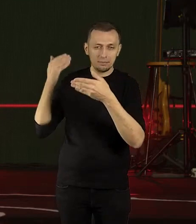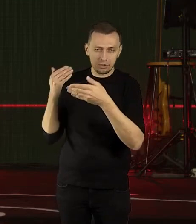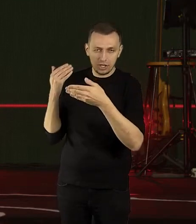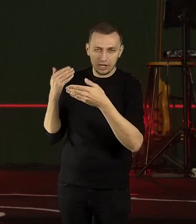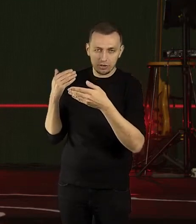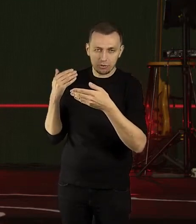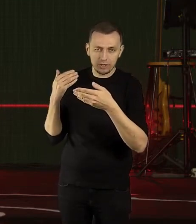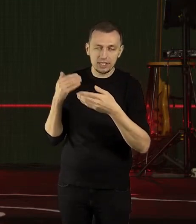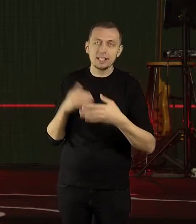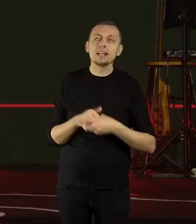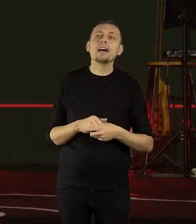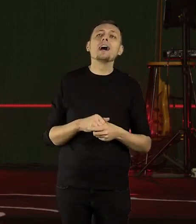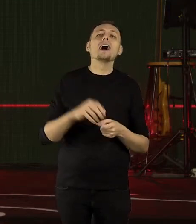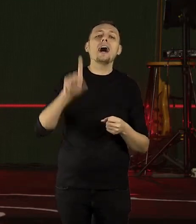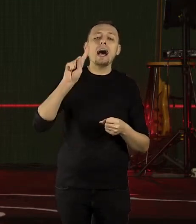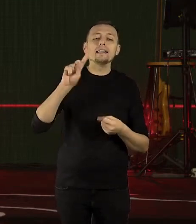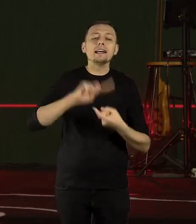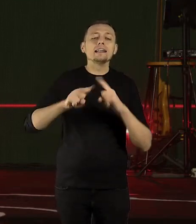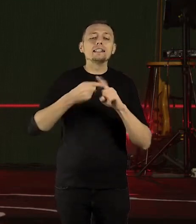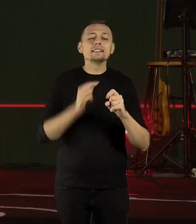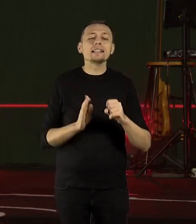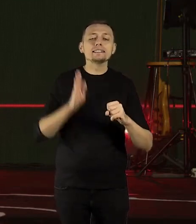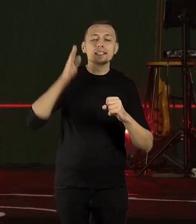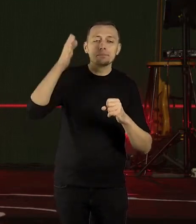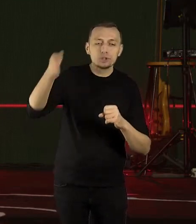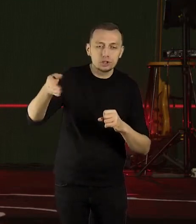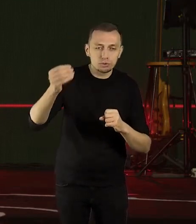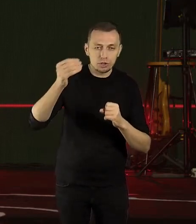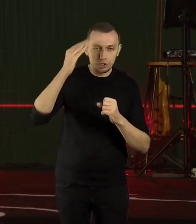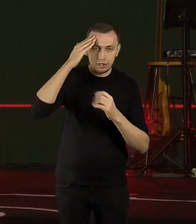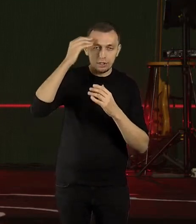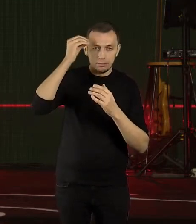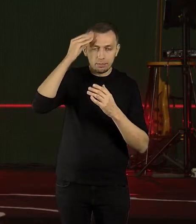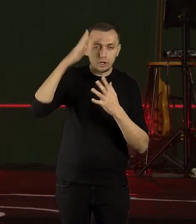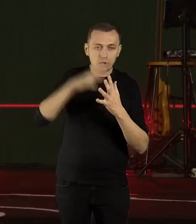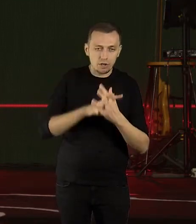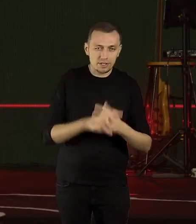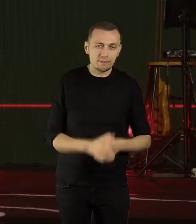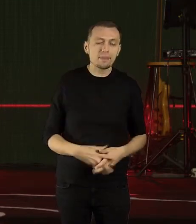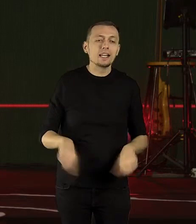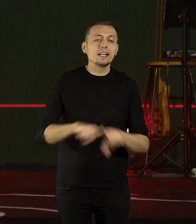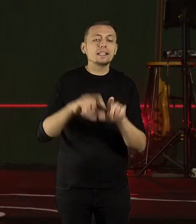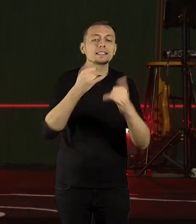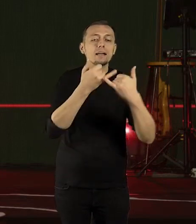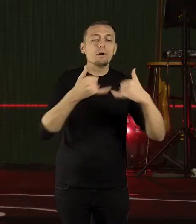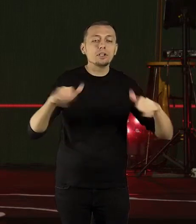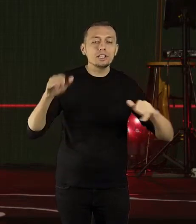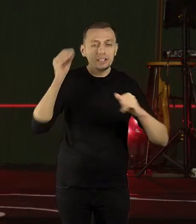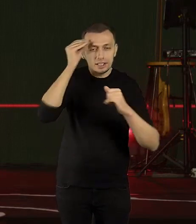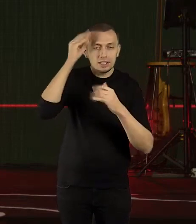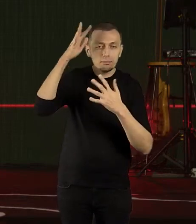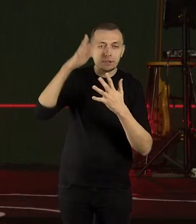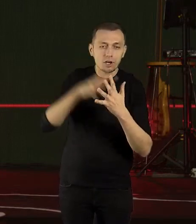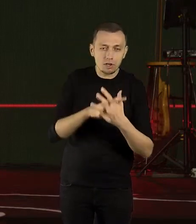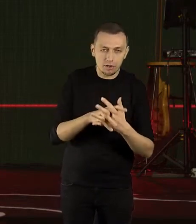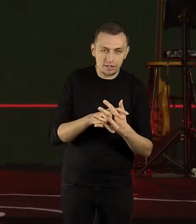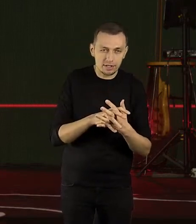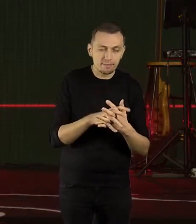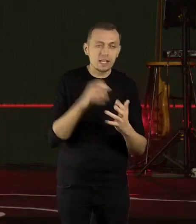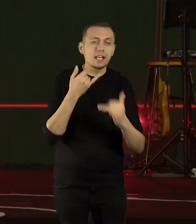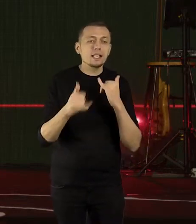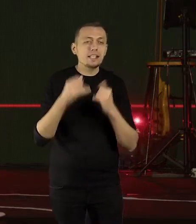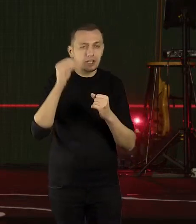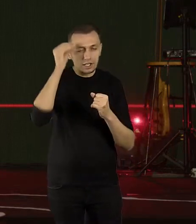Tak czynili prorocy. Prorocy, patrząc w przyszłość, byli tak pewni tego, co zobaczyli, że